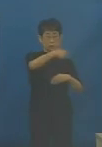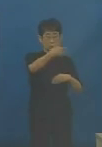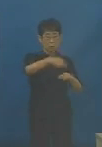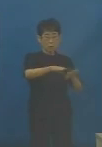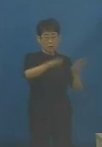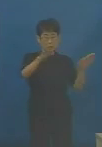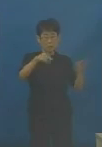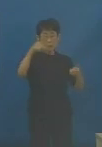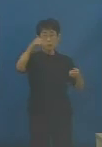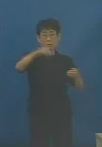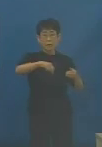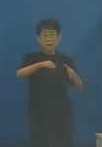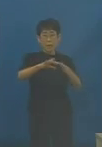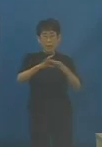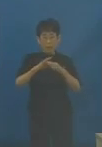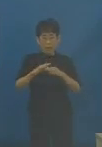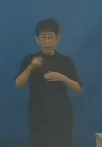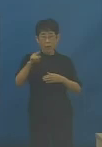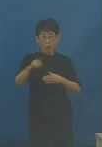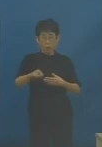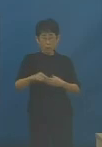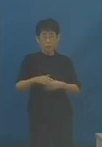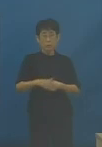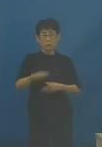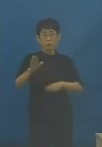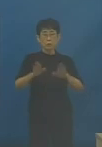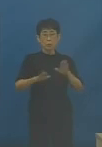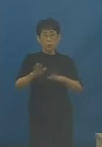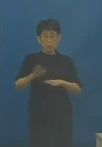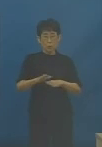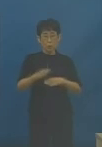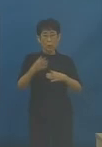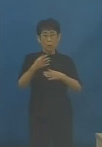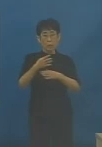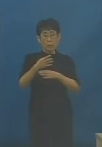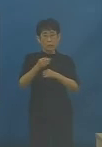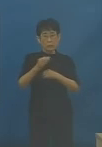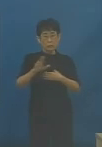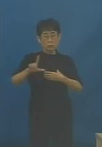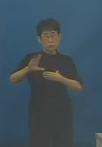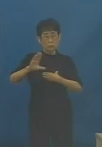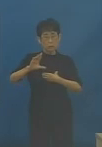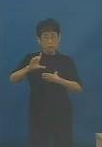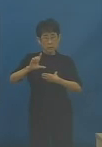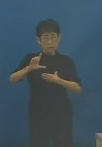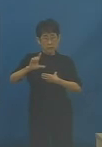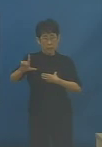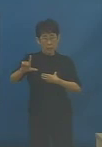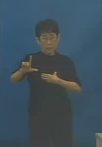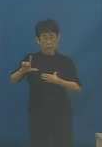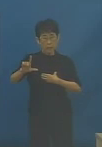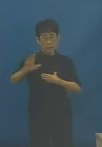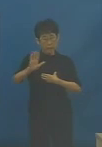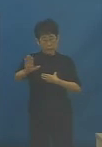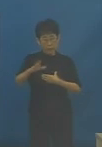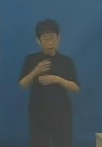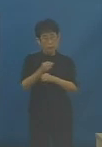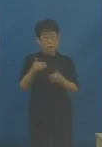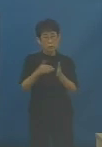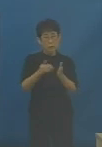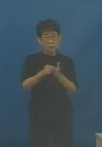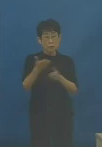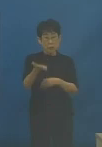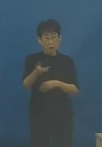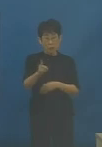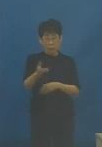ういうような警戒状況をいつぐらいまで続けられるというふうにお考えでしょうか。 それは教